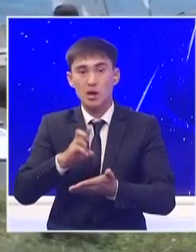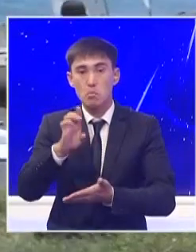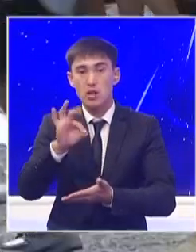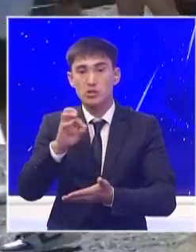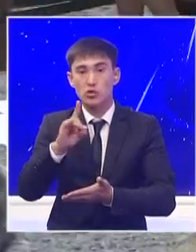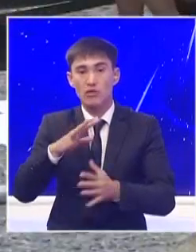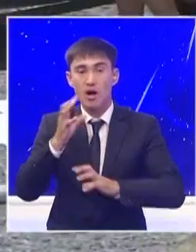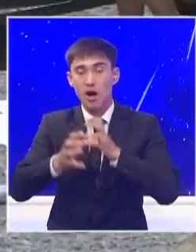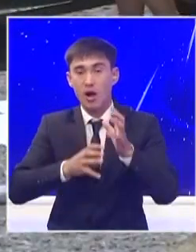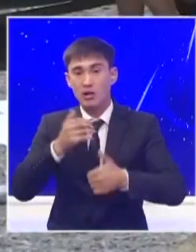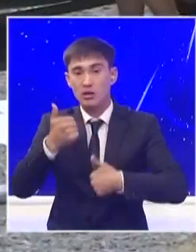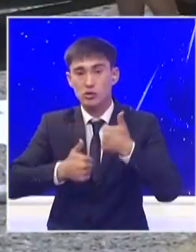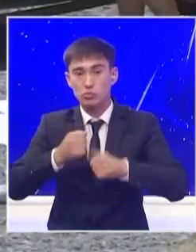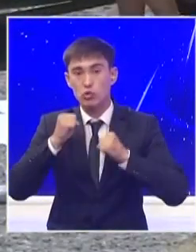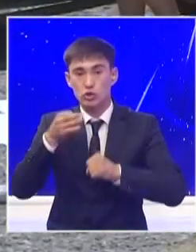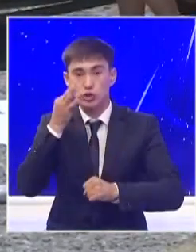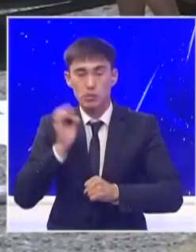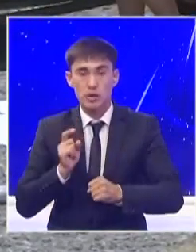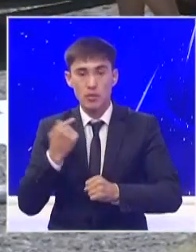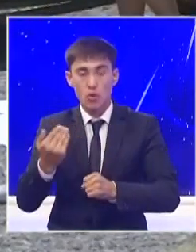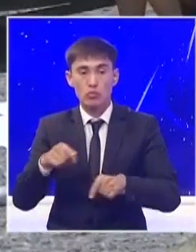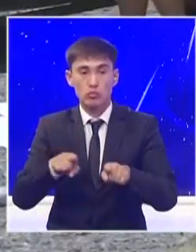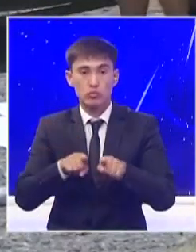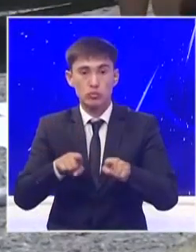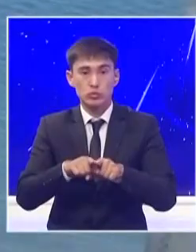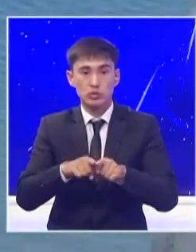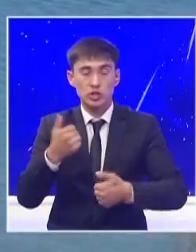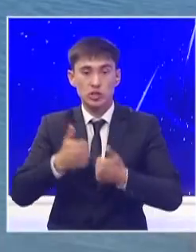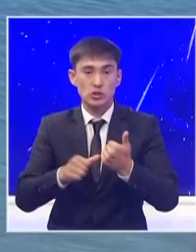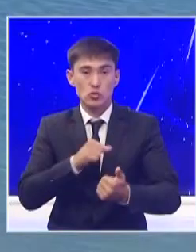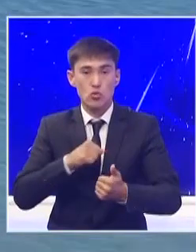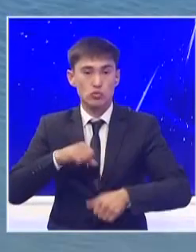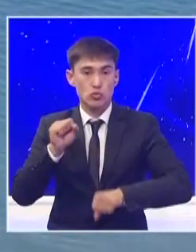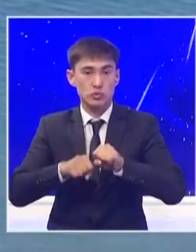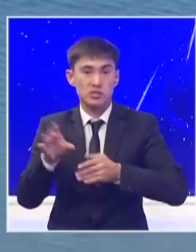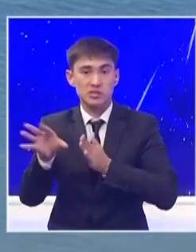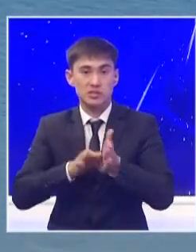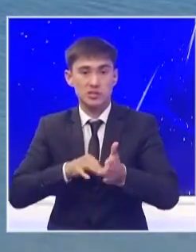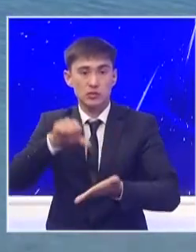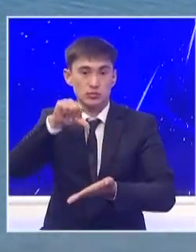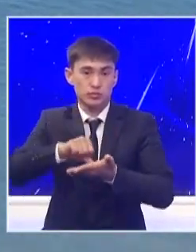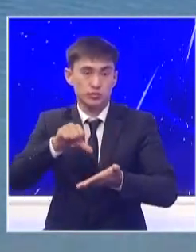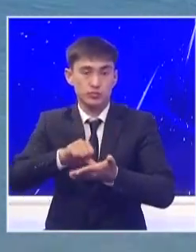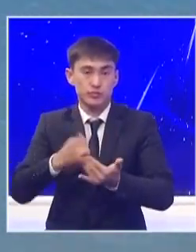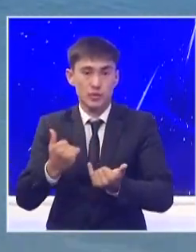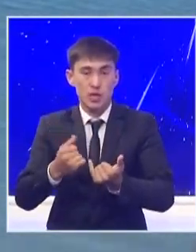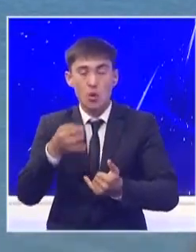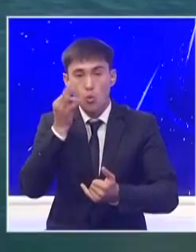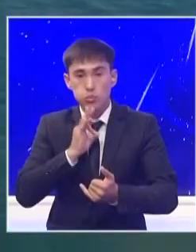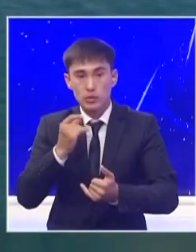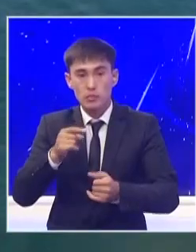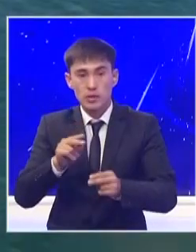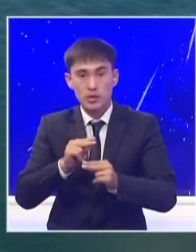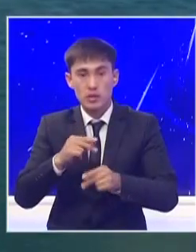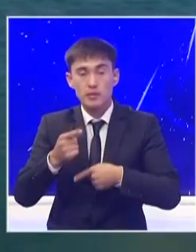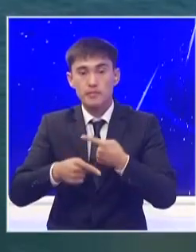Белозерова халықаралық санаттағы спорт шебері. Ол мұндай жарыстарда өз мүмкіндігін бірде бір рет жіберген емес. Тәжірибесімен